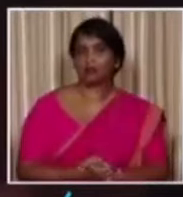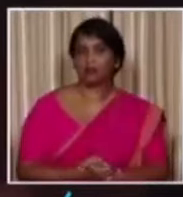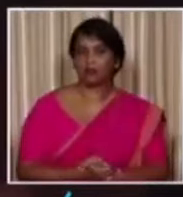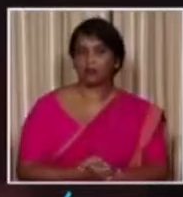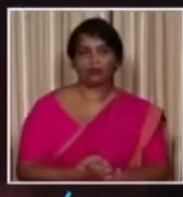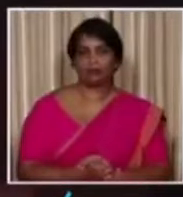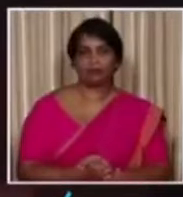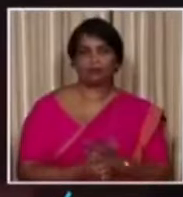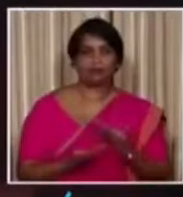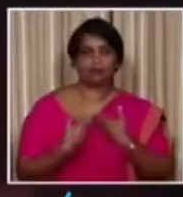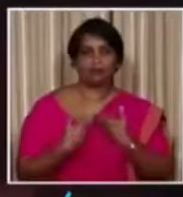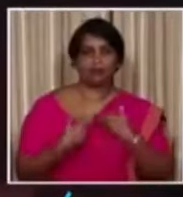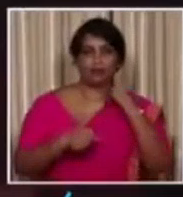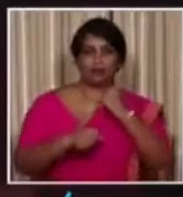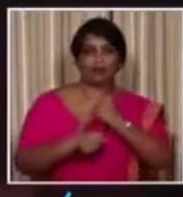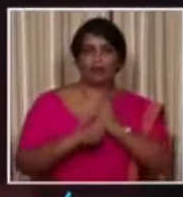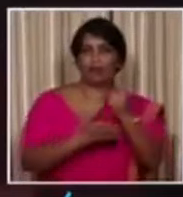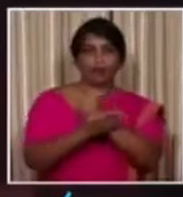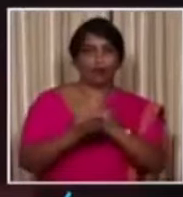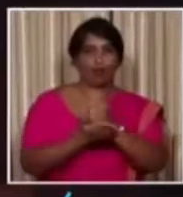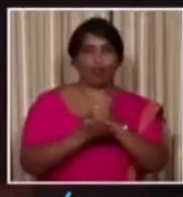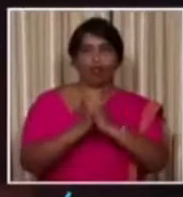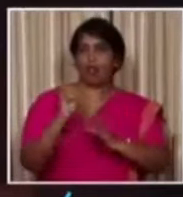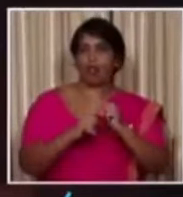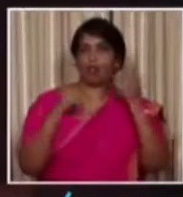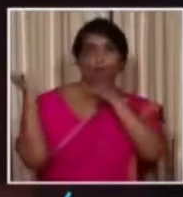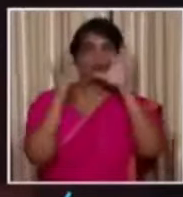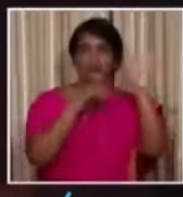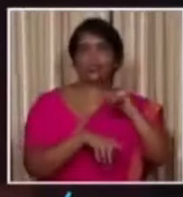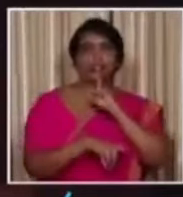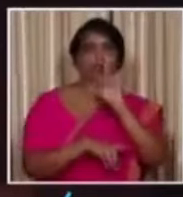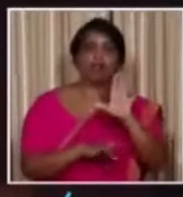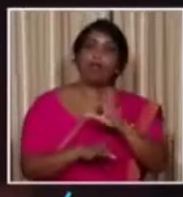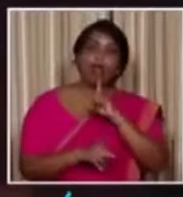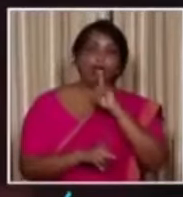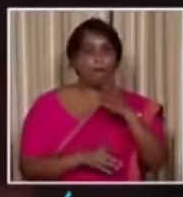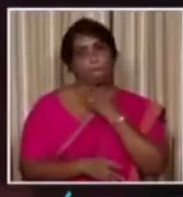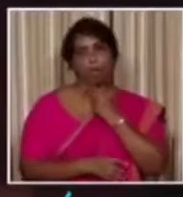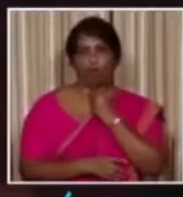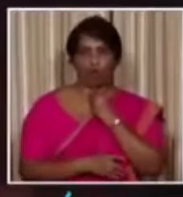මං කියන්නේ මේ සමේ රජේ ඔක්කොම ඇමතිවරු ගියයි කියලා. එහෙම කිව්වනම් ඒක බොරුවක්.